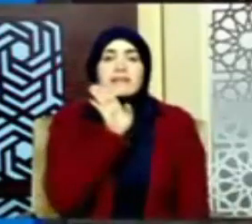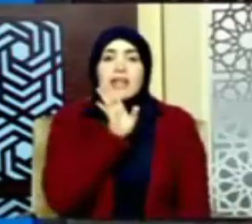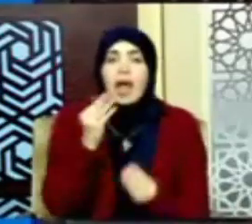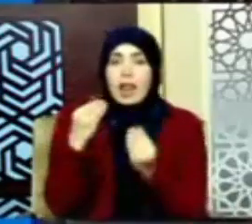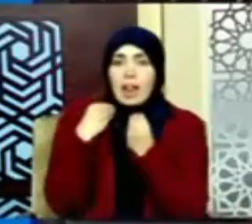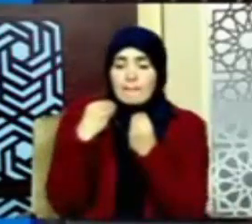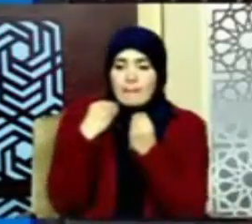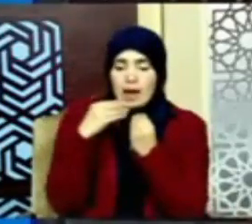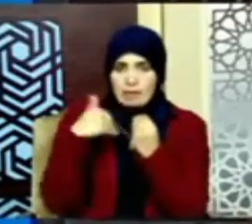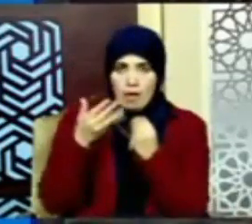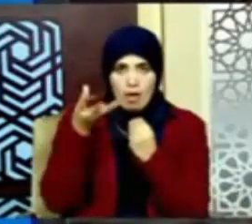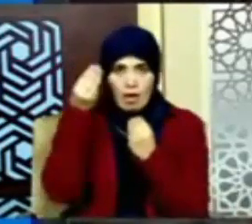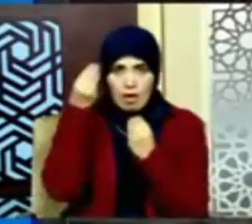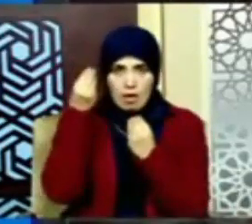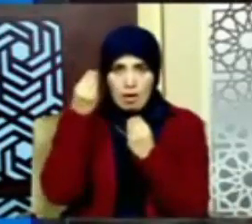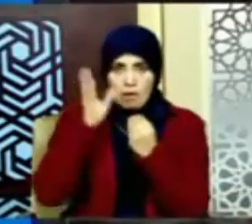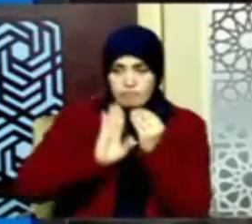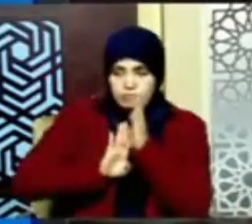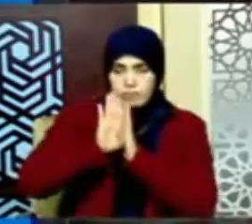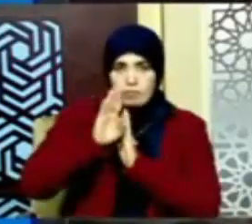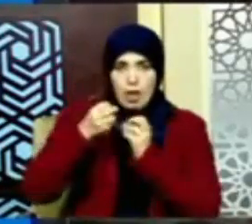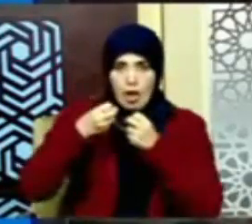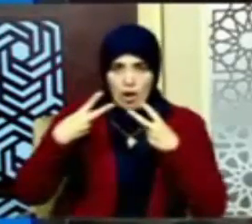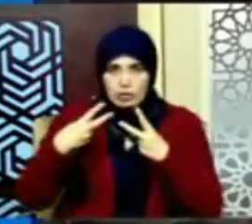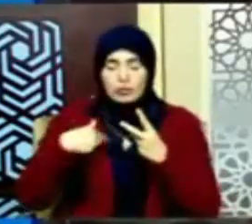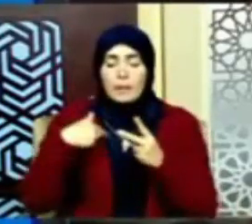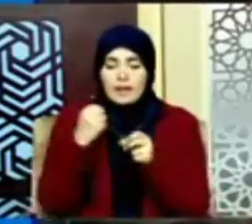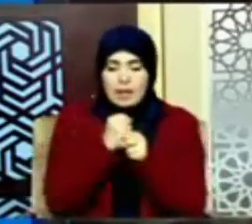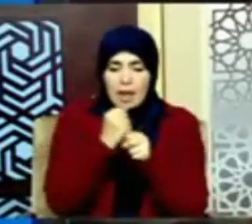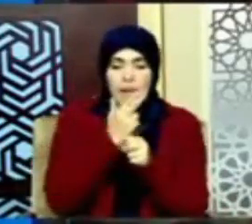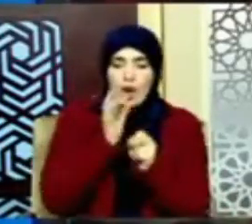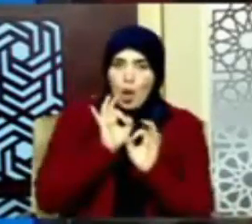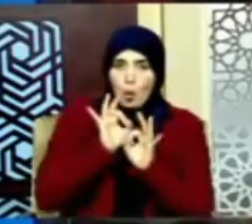ثم عمل بما تعلم